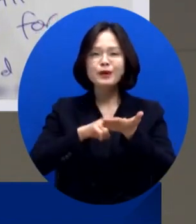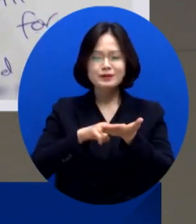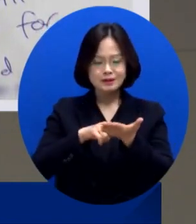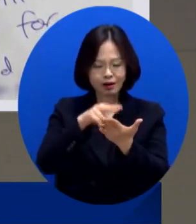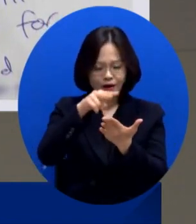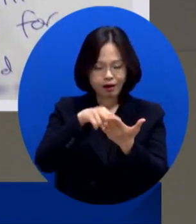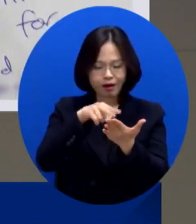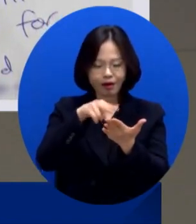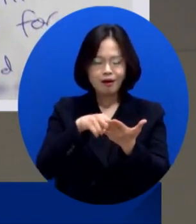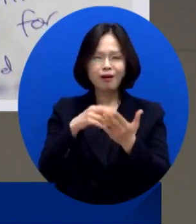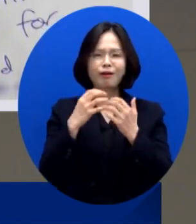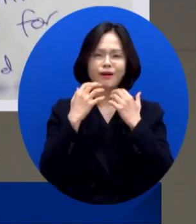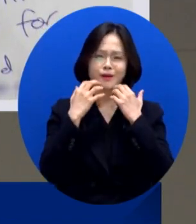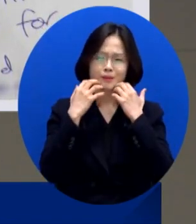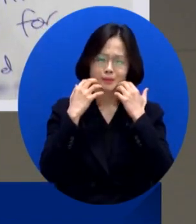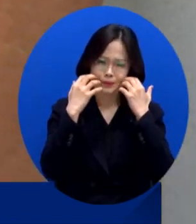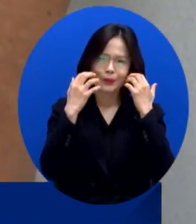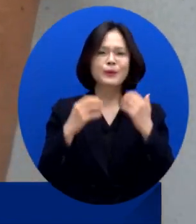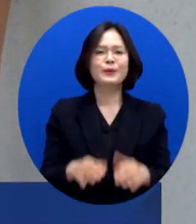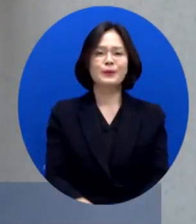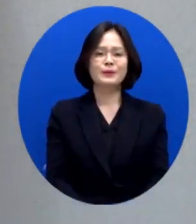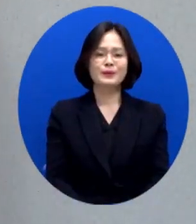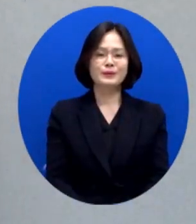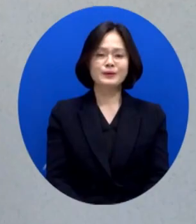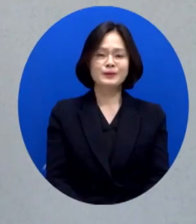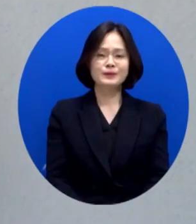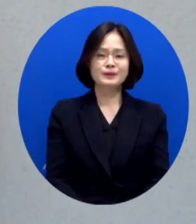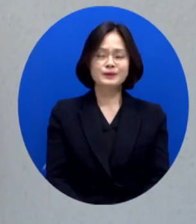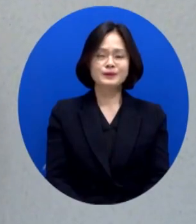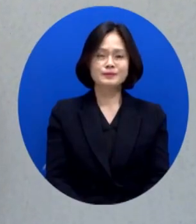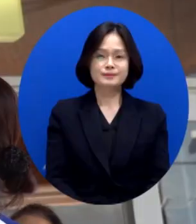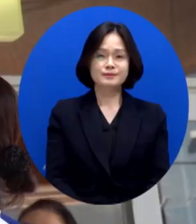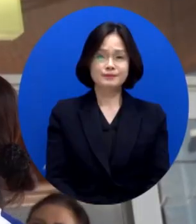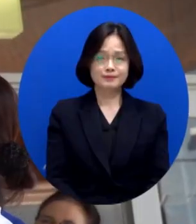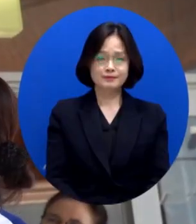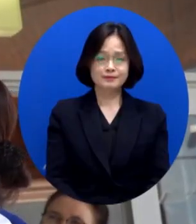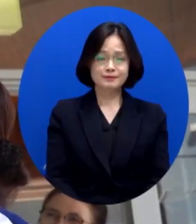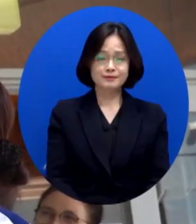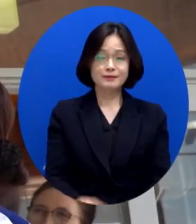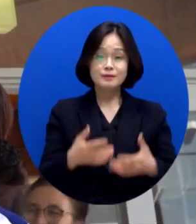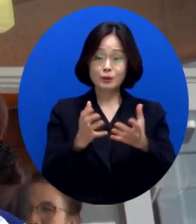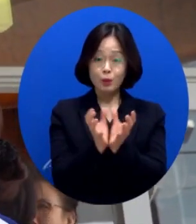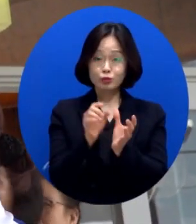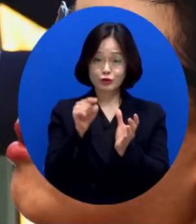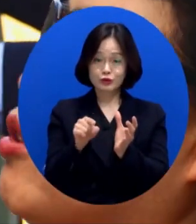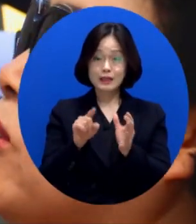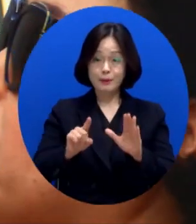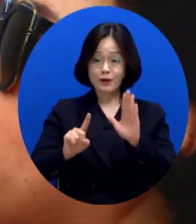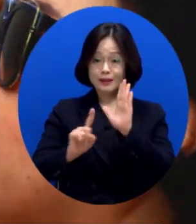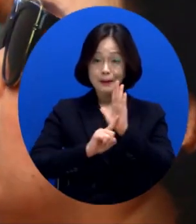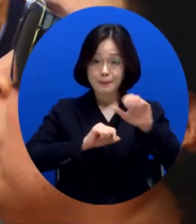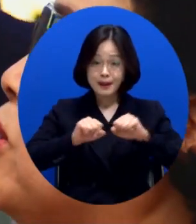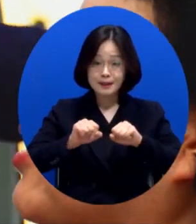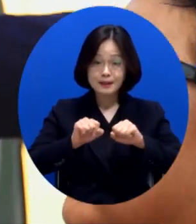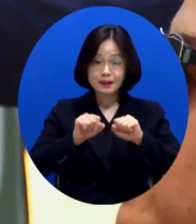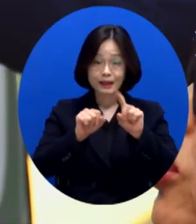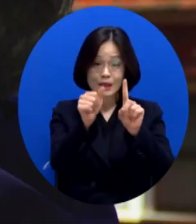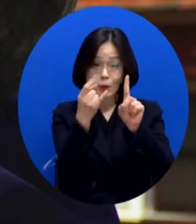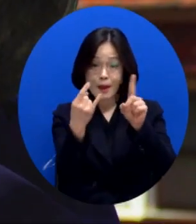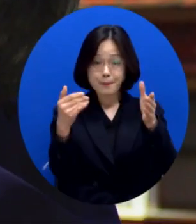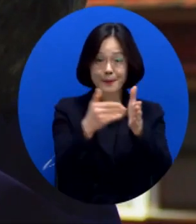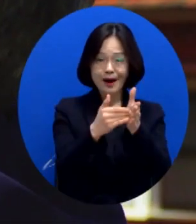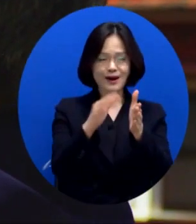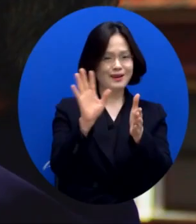물결이 지금 진동을 치고 나오고 있습니다. 시드니 성시아 운동본부는 이번 캠페인을 일회성 행사로 끝내는